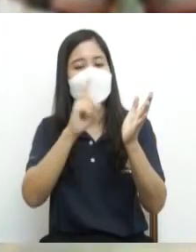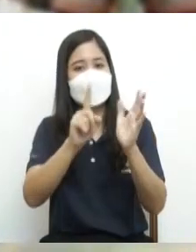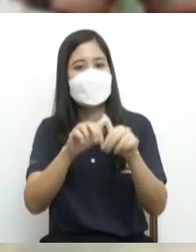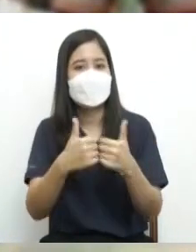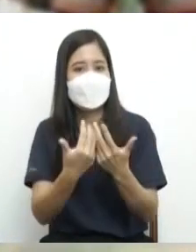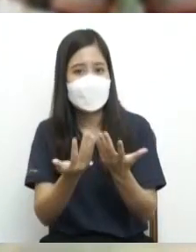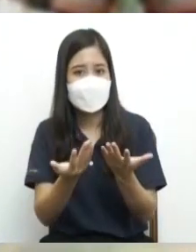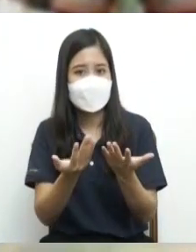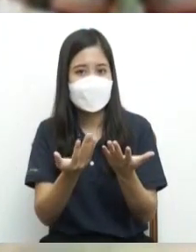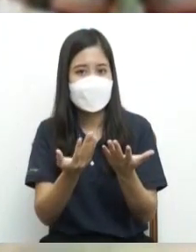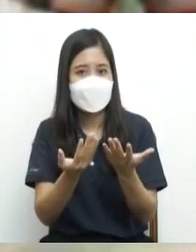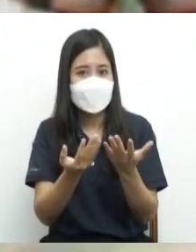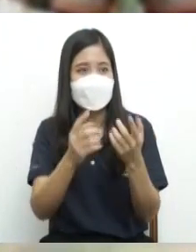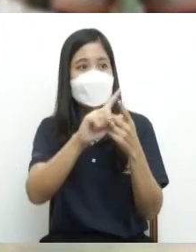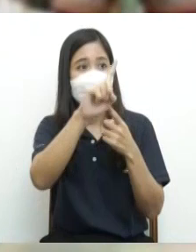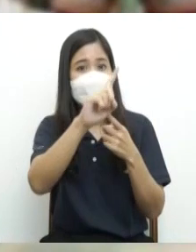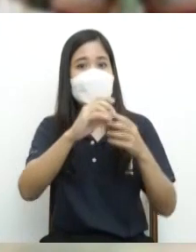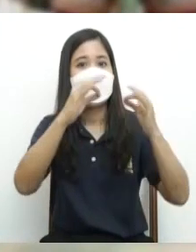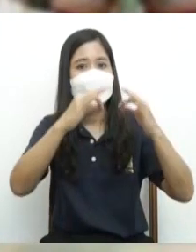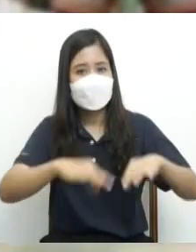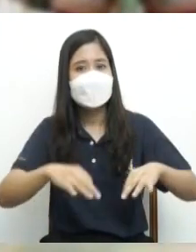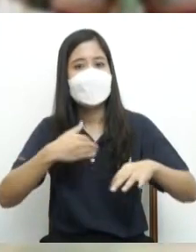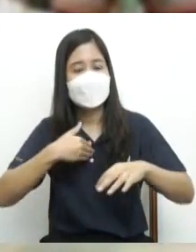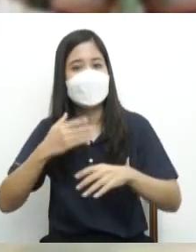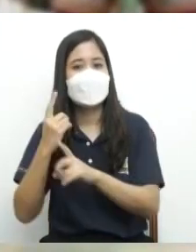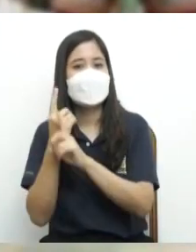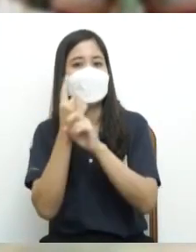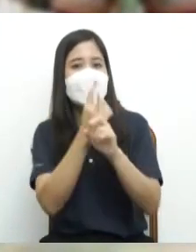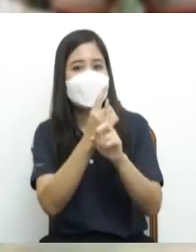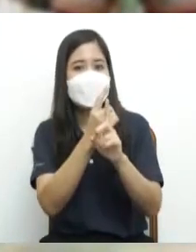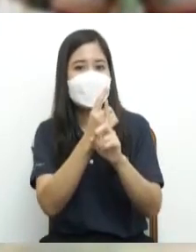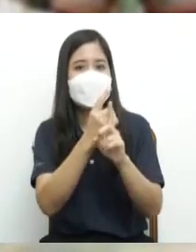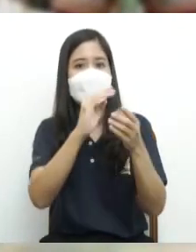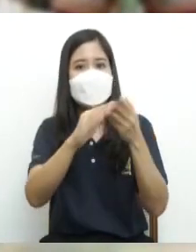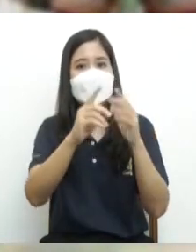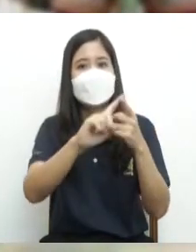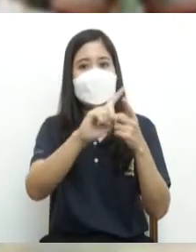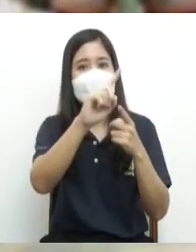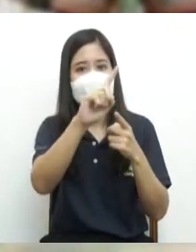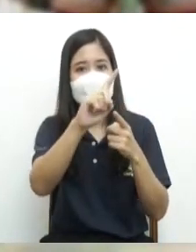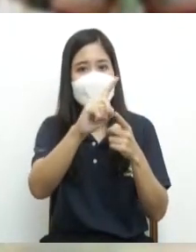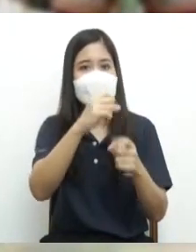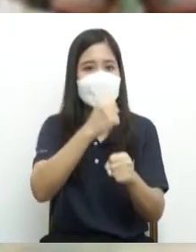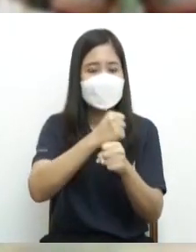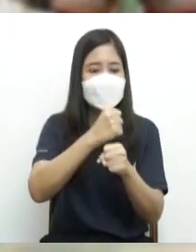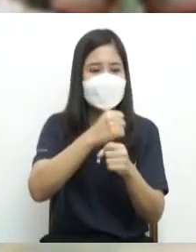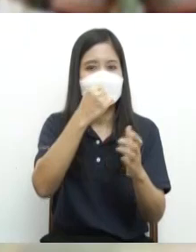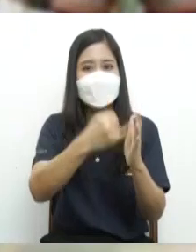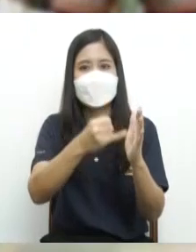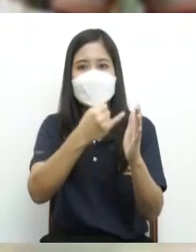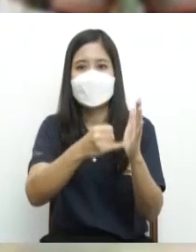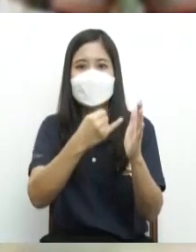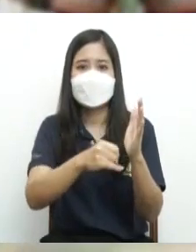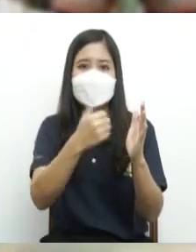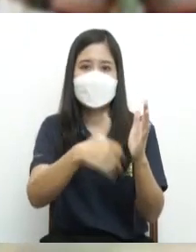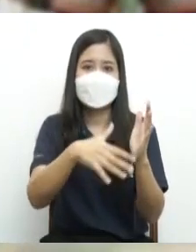แต่เมื่อเบอร์หนึ่งตัดสินใจแล้วเนี่ยท่านต้องหยุดนะครับต้องทำเพราะเชื่อว่าเบอร์หนึ่งเขาไม่พาท่านทำในสิ่งที่มันผิดพลาดหรือผิดกฎหมายหรอกครับไม่มี